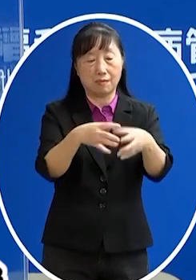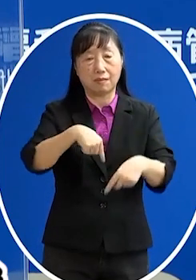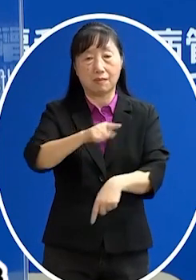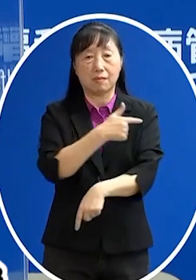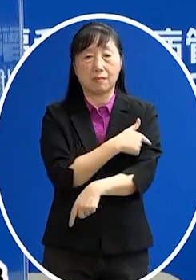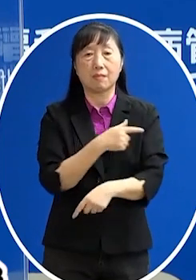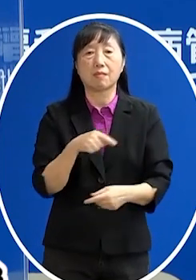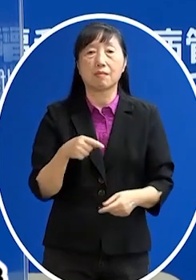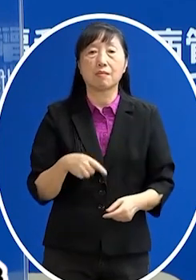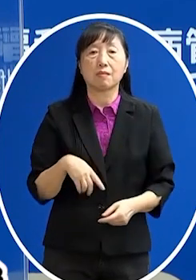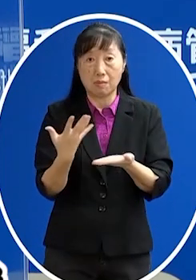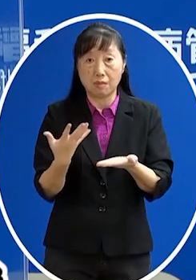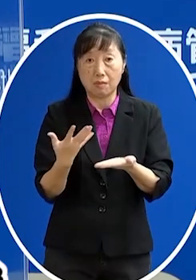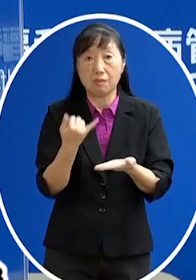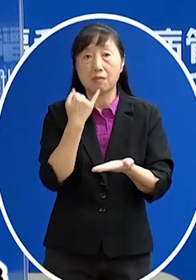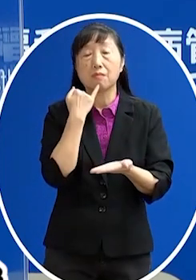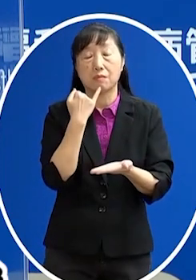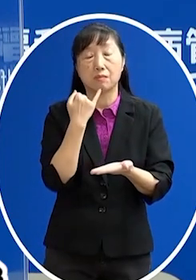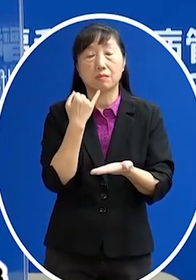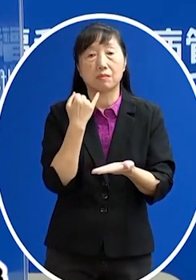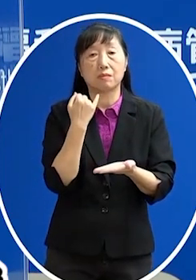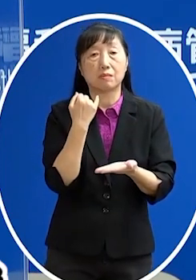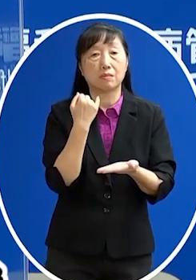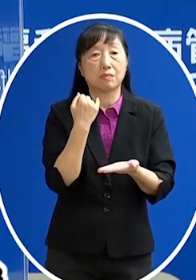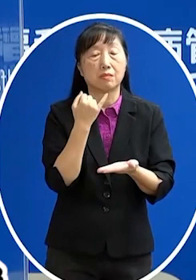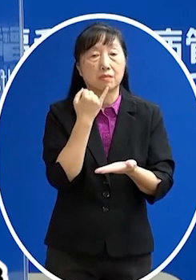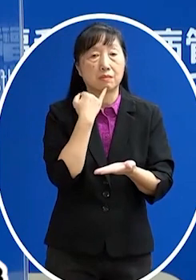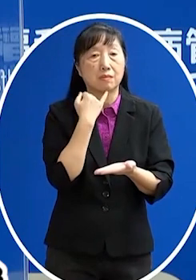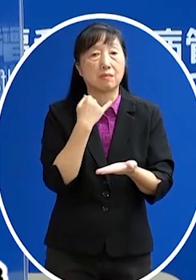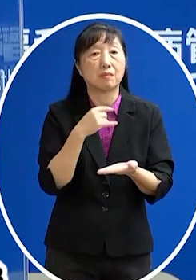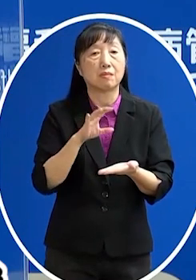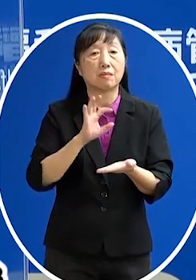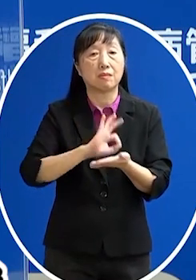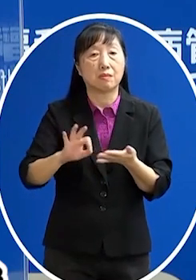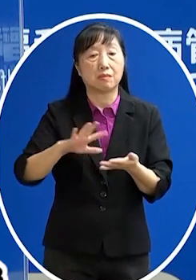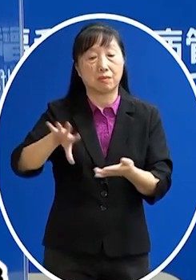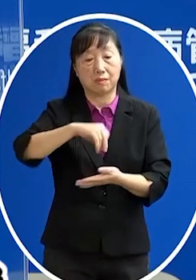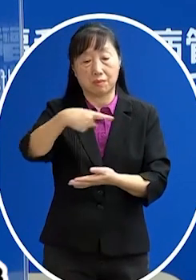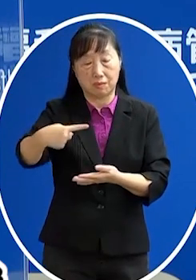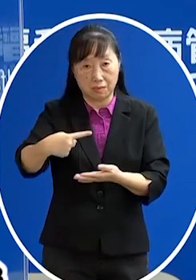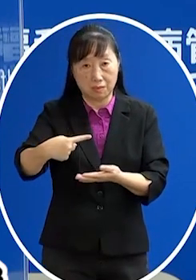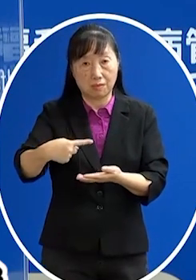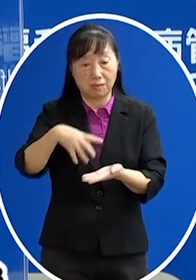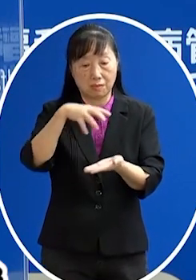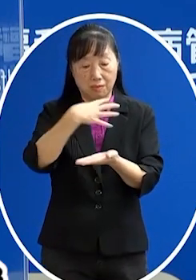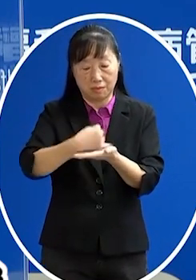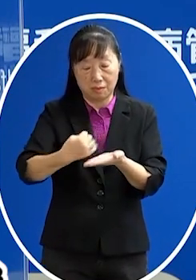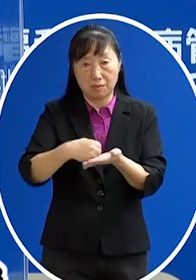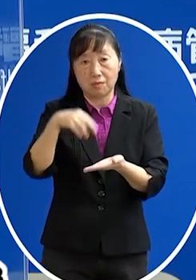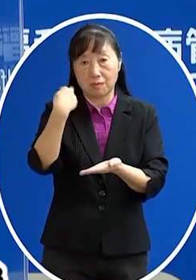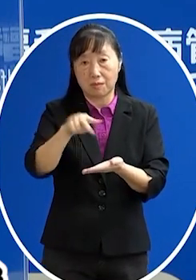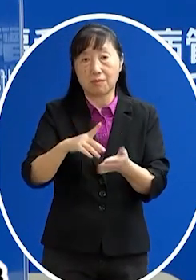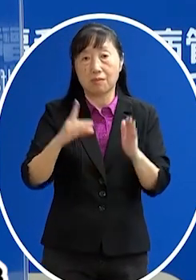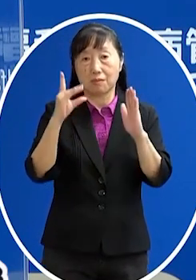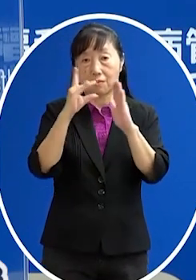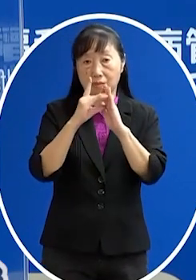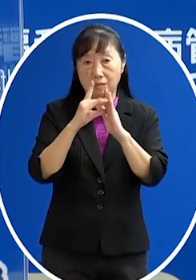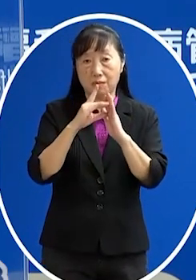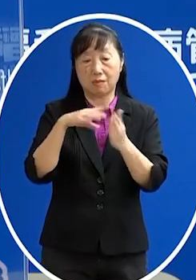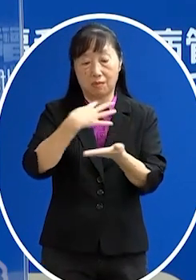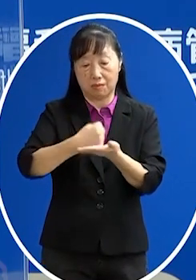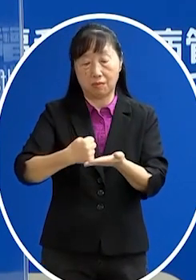籍无健保卡号者，可以统一证号及户号，哈，进行意愿登